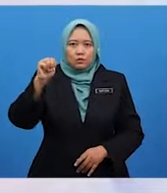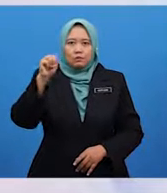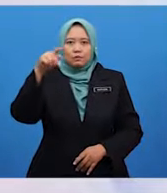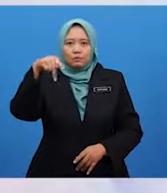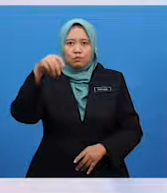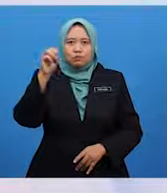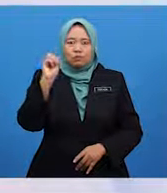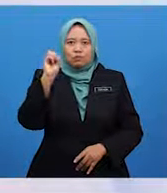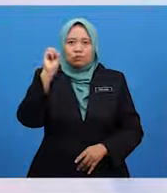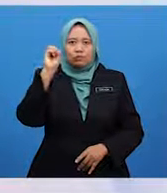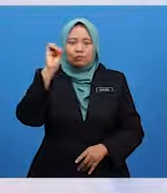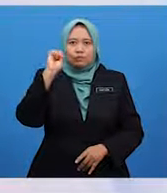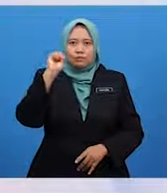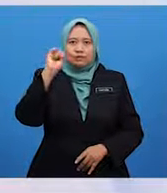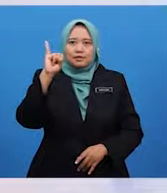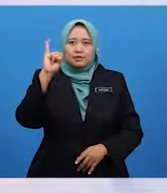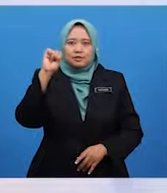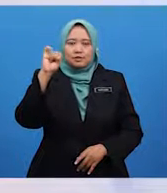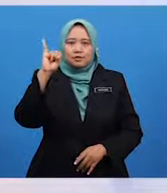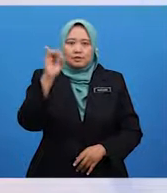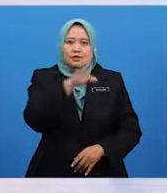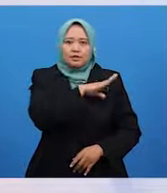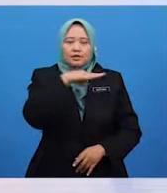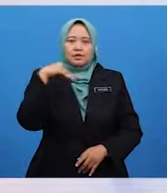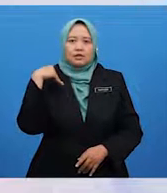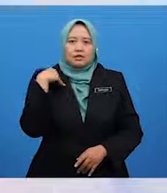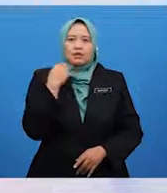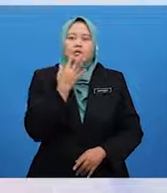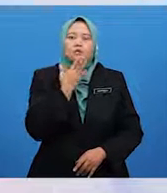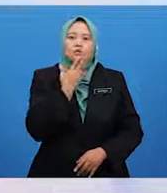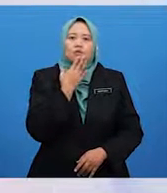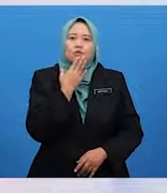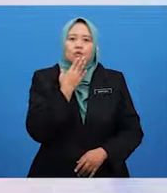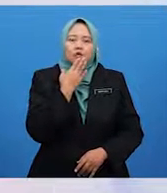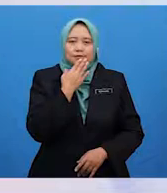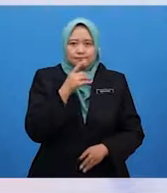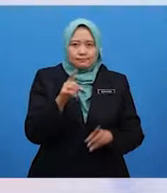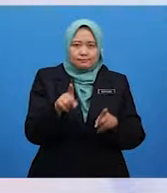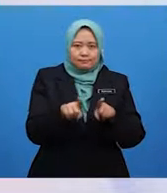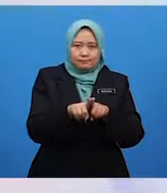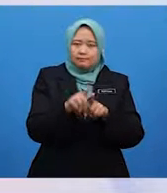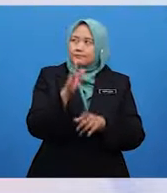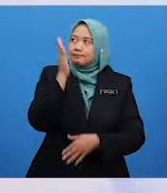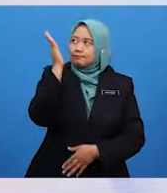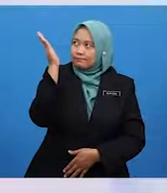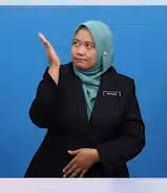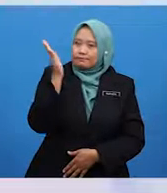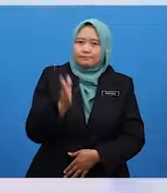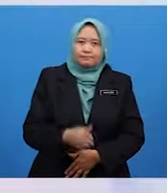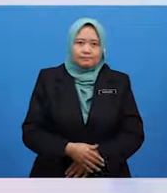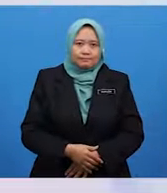sangat menarik. Jadi sebagai rumusannya, pada segmen ini kita akan melihat bagaimana dari perkembangan idea sebentar tadi